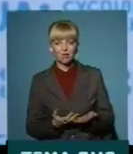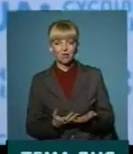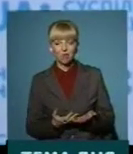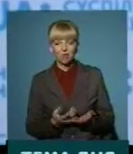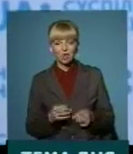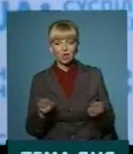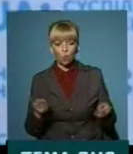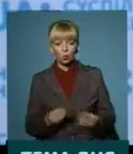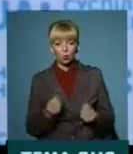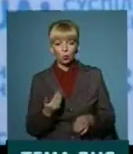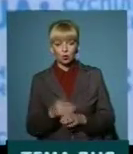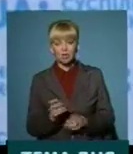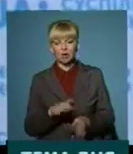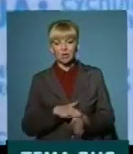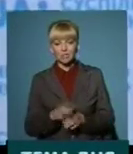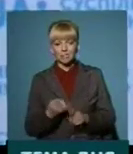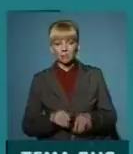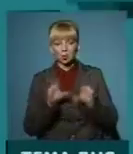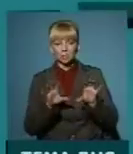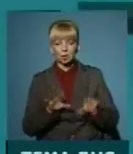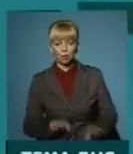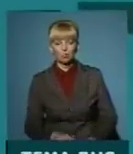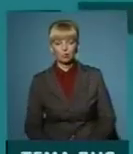асигнування необхідні кошти для реалізації цього закону.